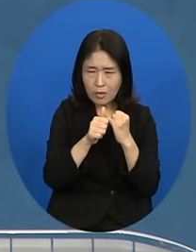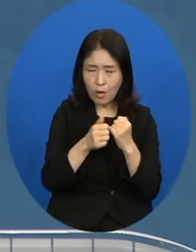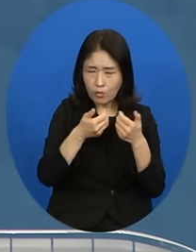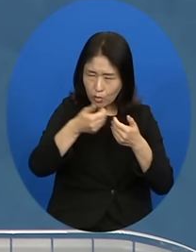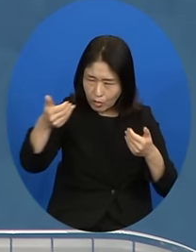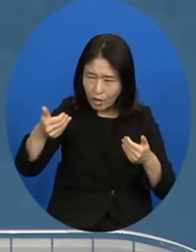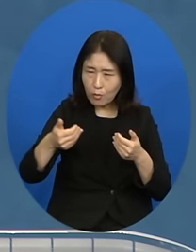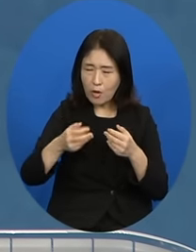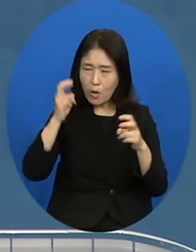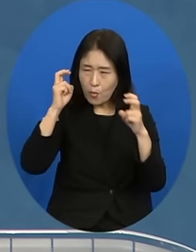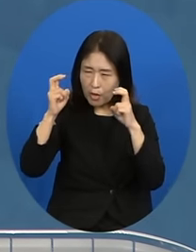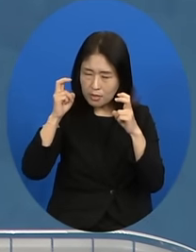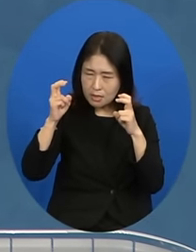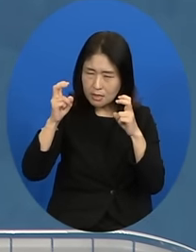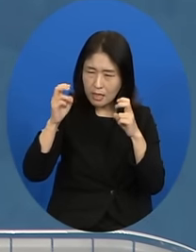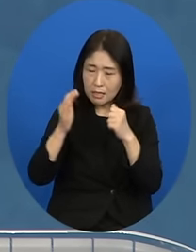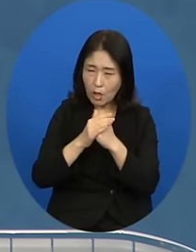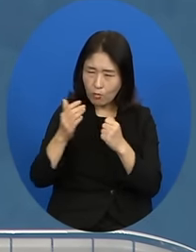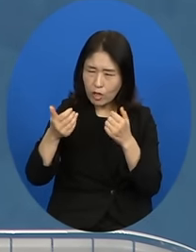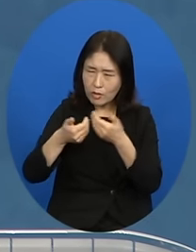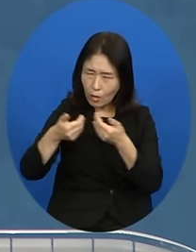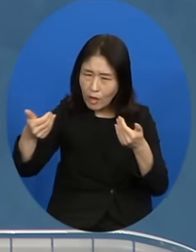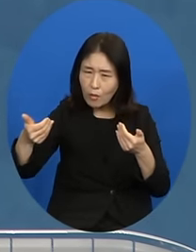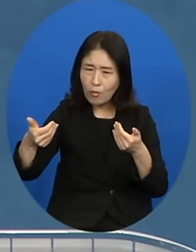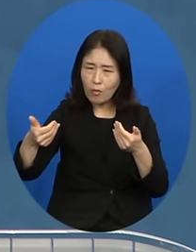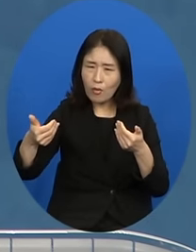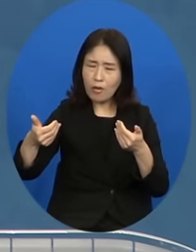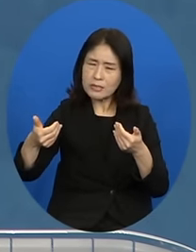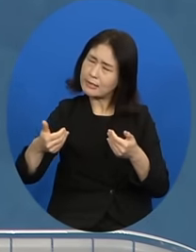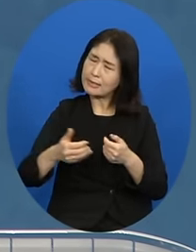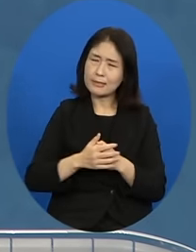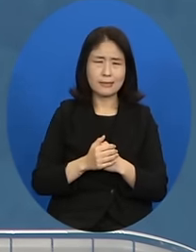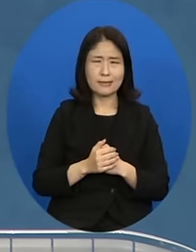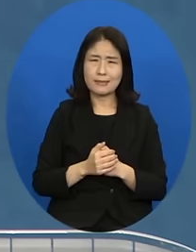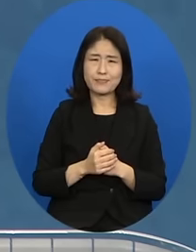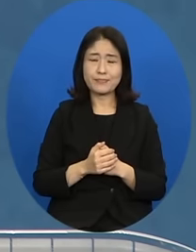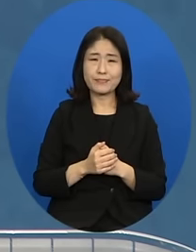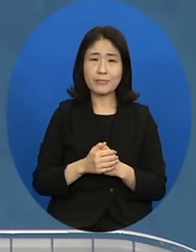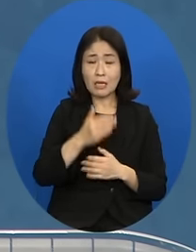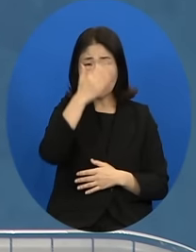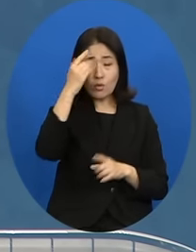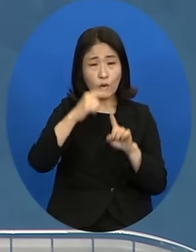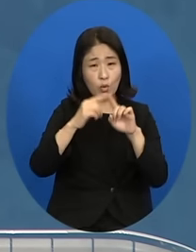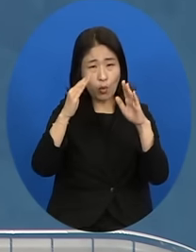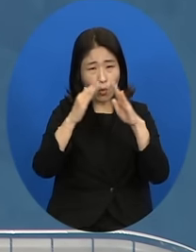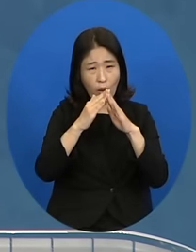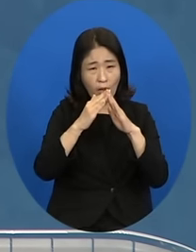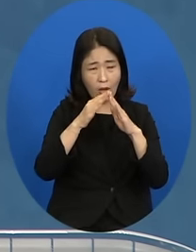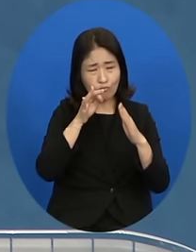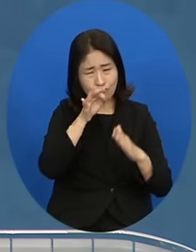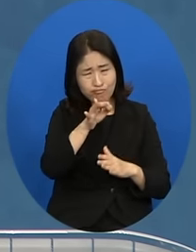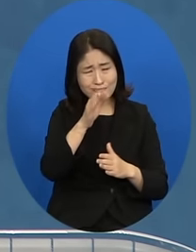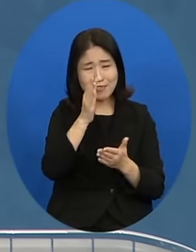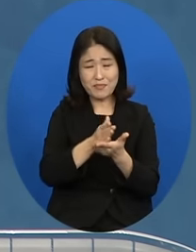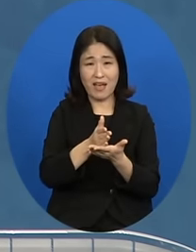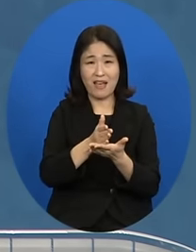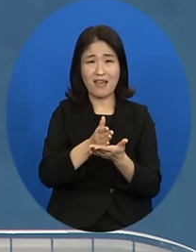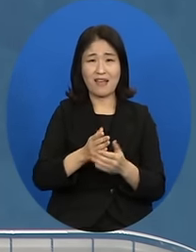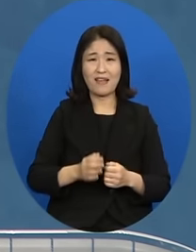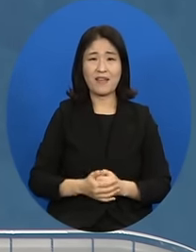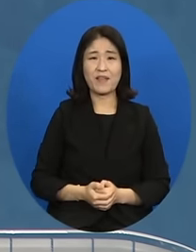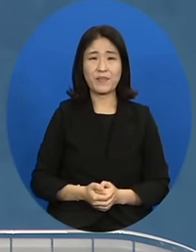그래서 청년교회는 안정적이지를 못하니 굳이 청년교회라는 이름을 쓰지 마. 이러면서